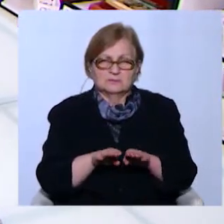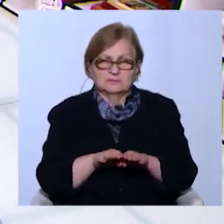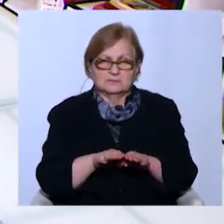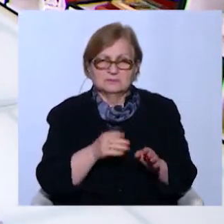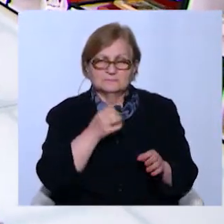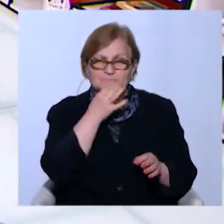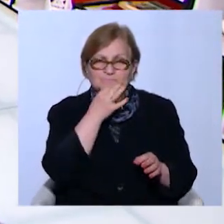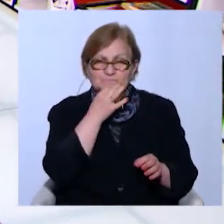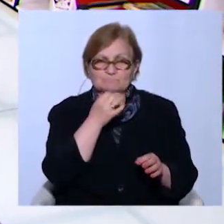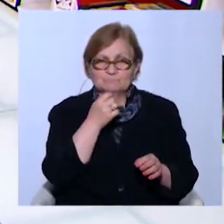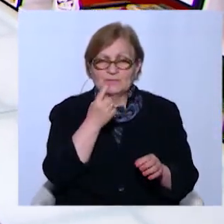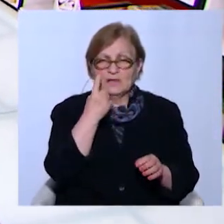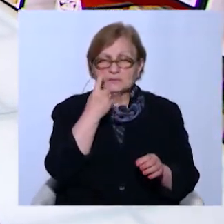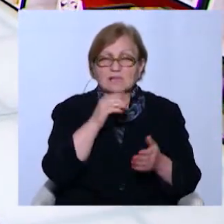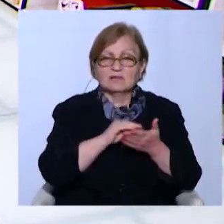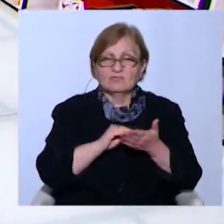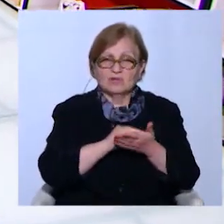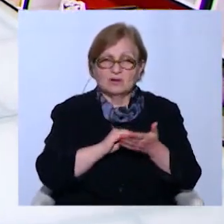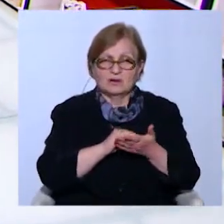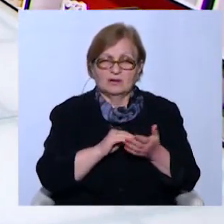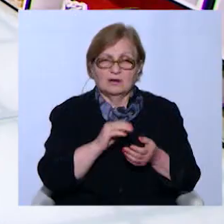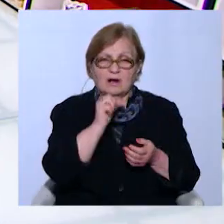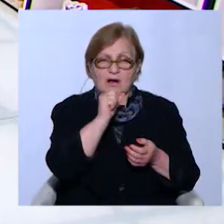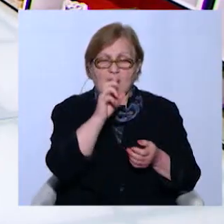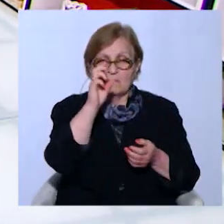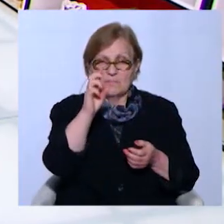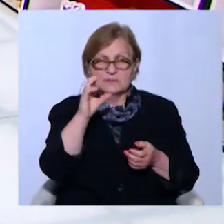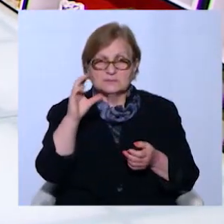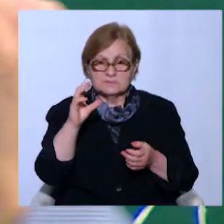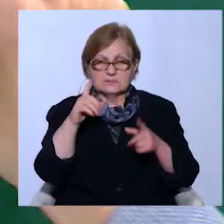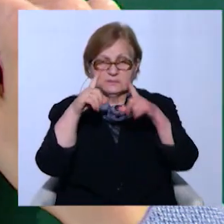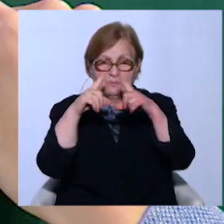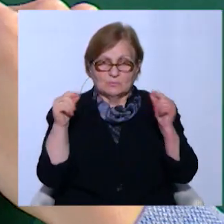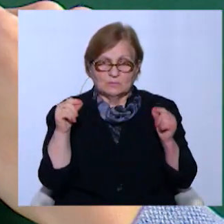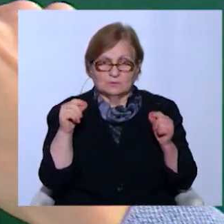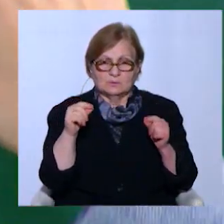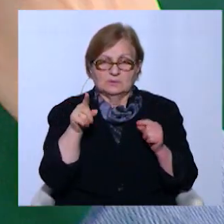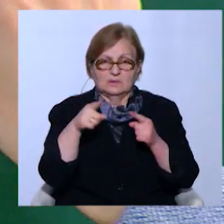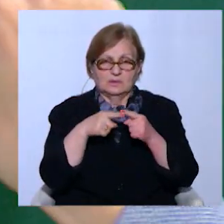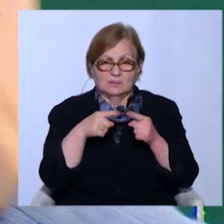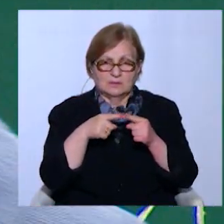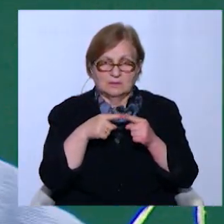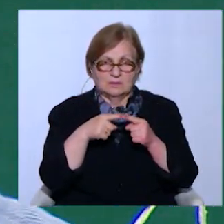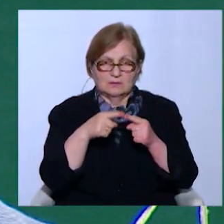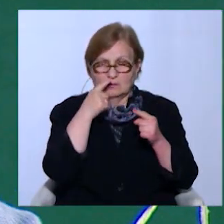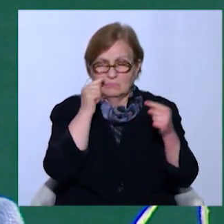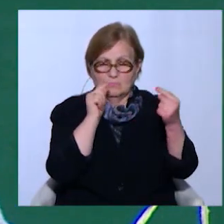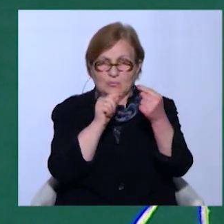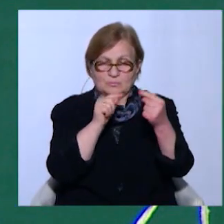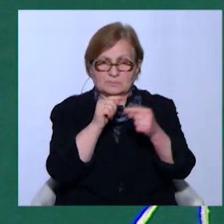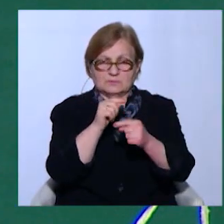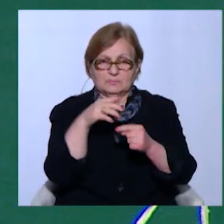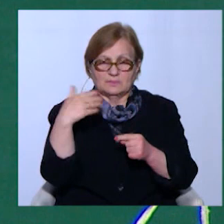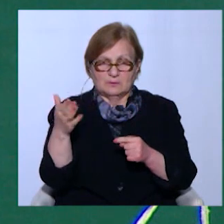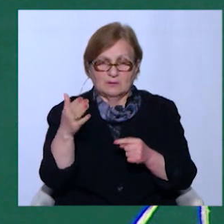მსგავსებაზე, მოდით კიდევ ერთხელ გადავიმეორებთ. როცა გვაქვს A, B, C სამკუთხედი, A კუთხის A წვეროს მოპირდაპირე გვერდს